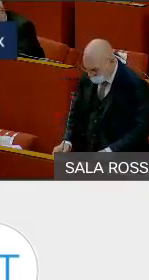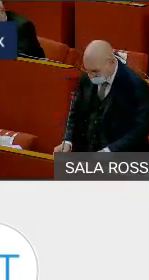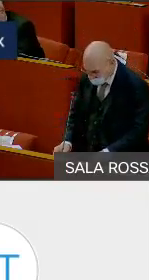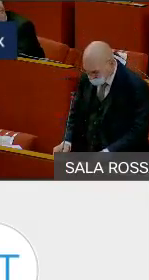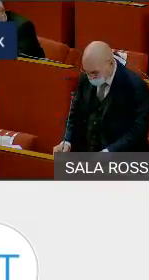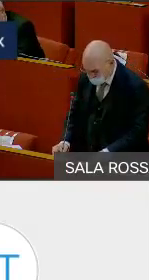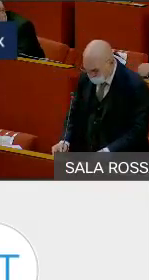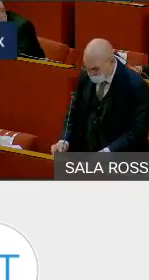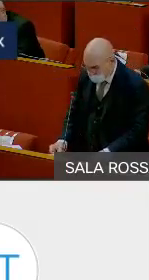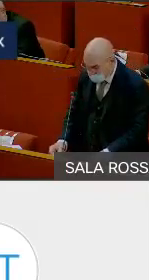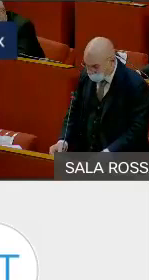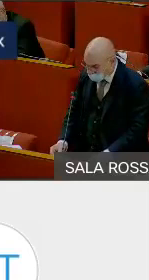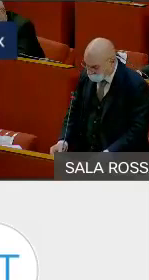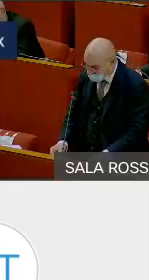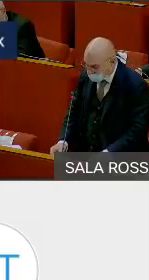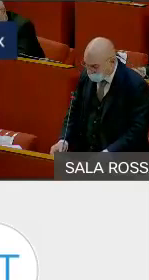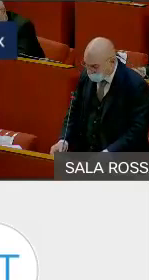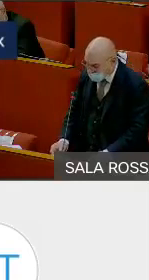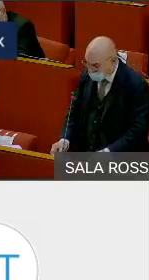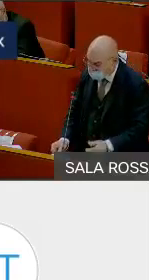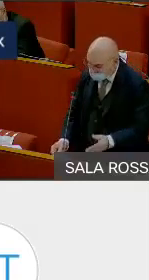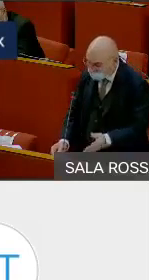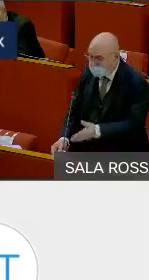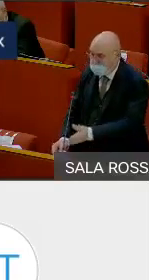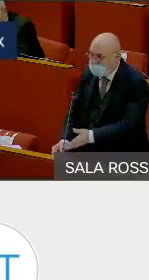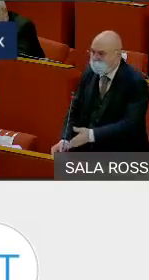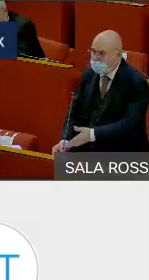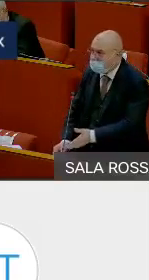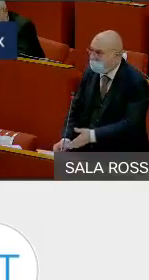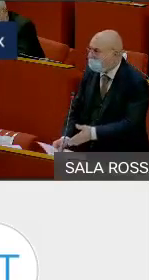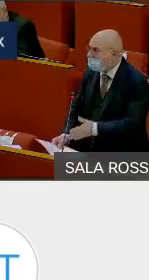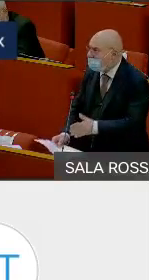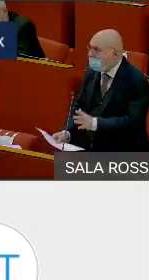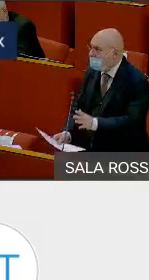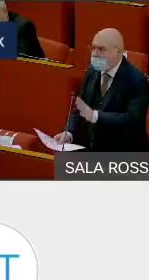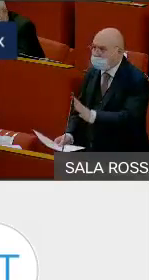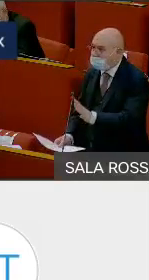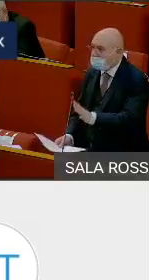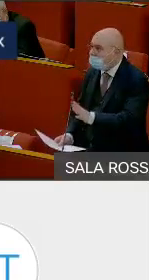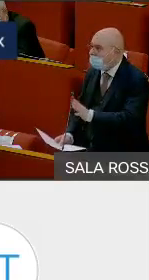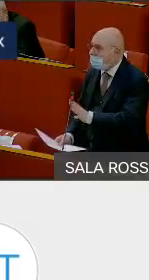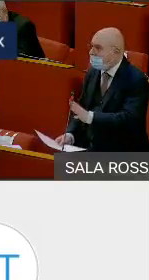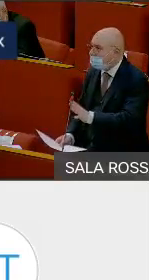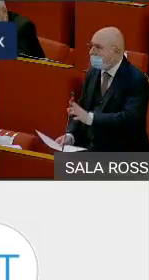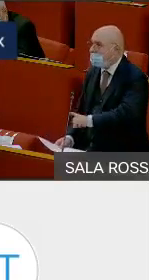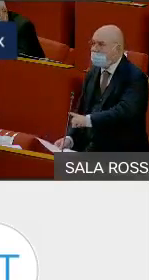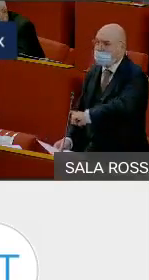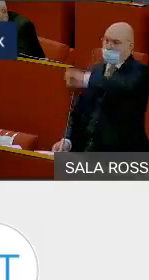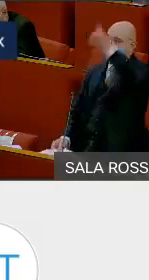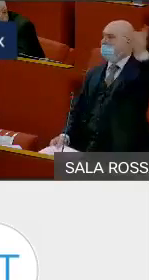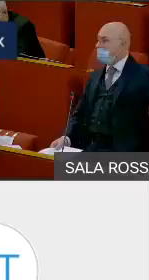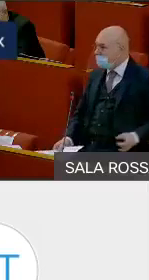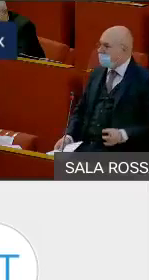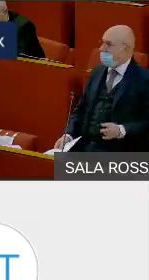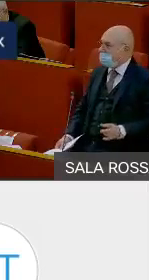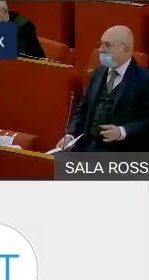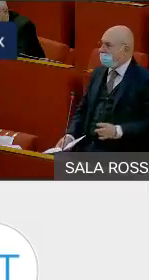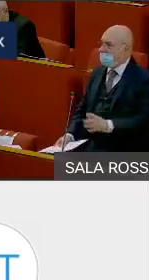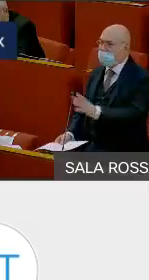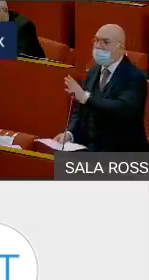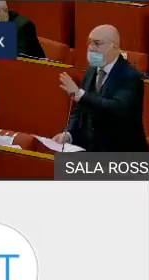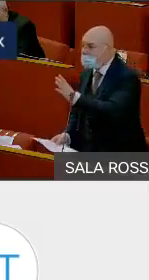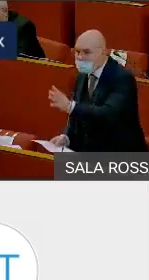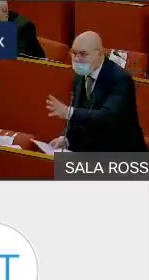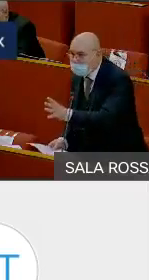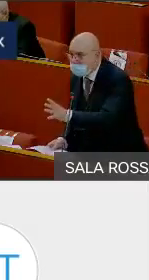concentrazione dei parcheggi tant'è che del 236 chiedo che il pertinenziale sia non rispetto all'inter all